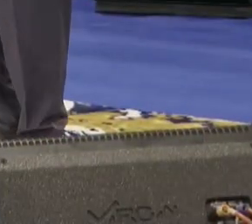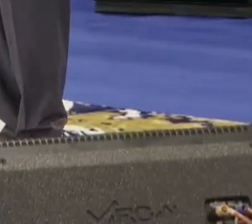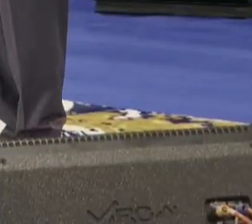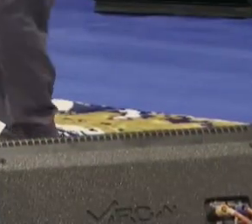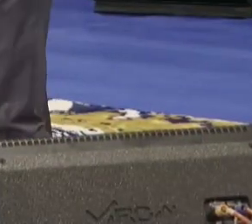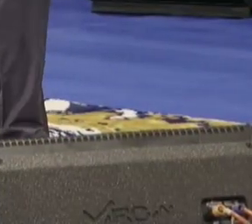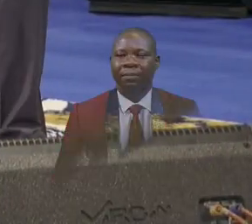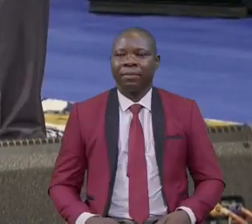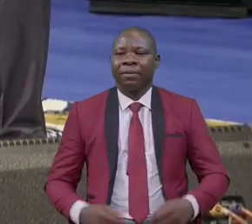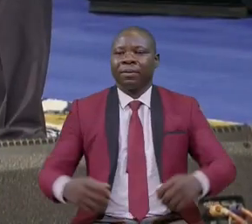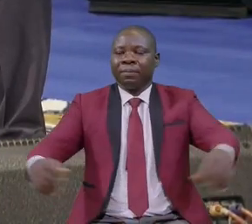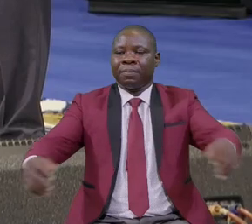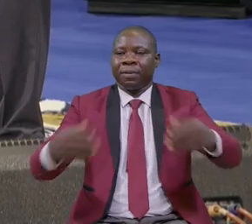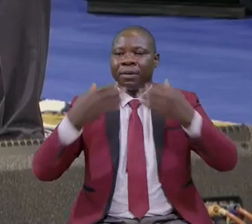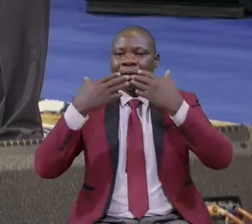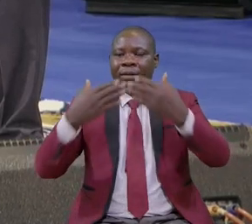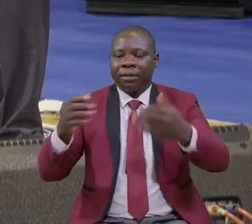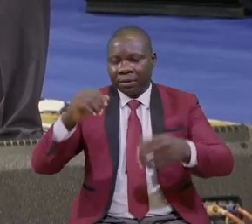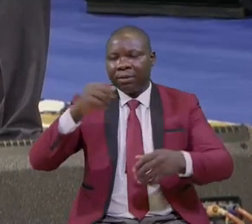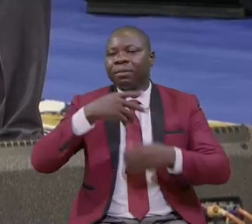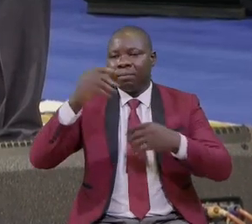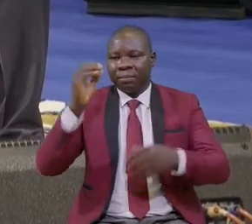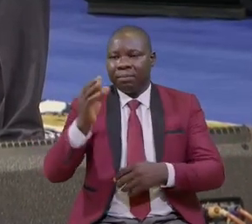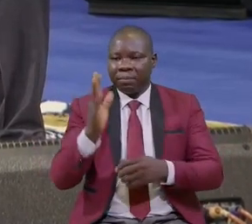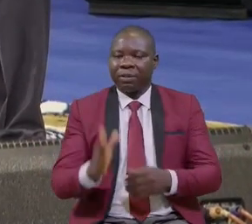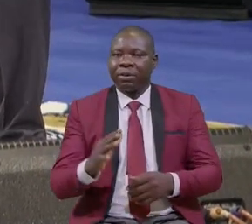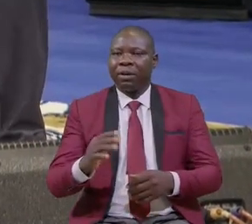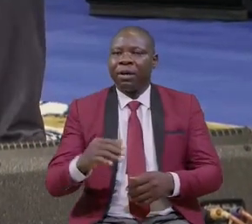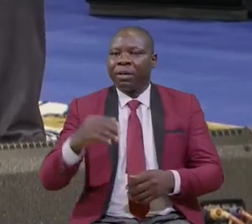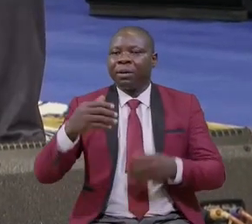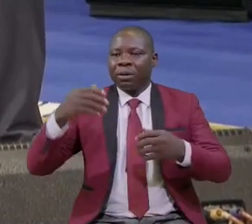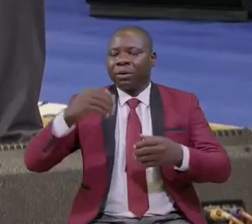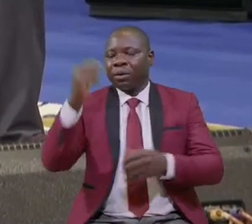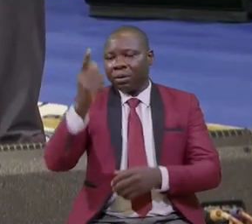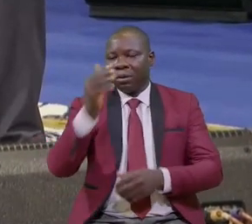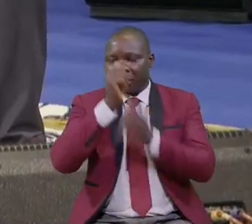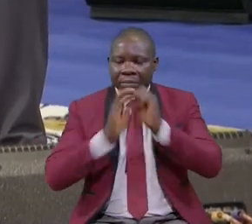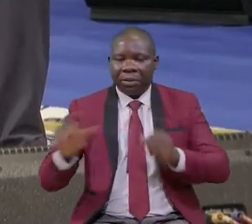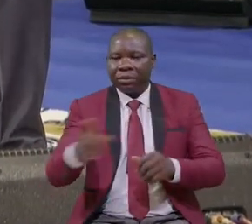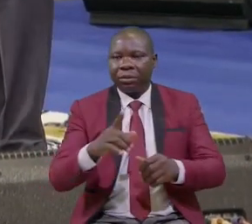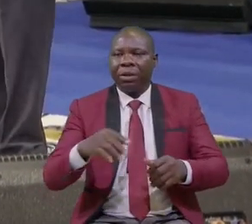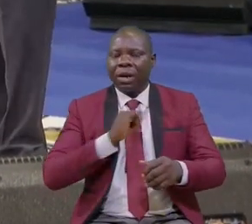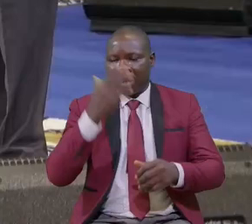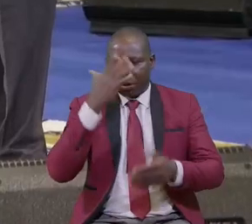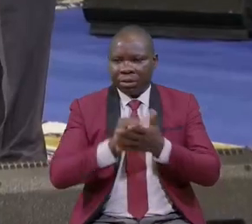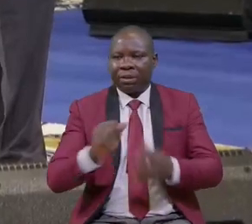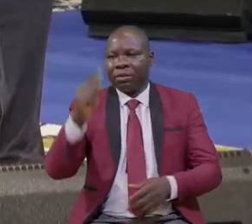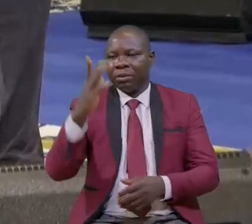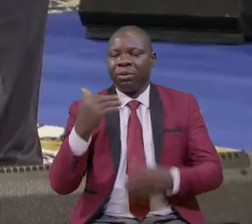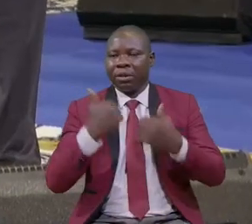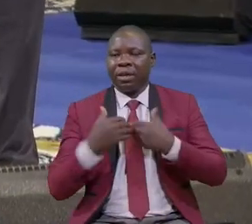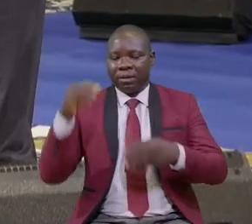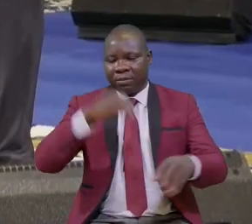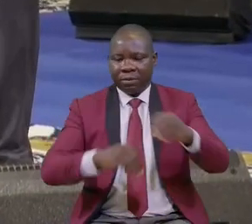Parce que vous savez que Dieu va déposer quelque chose de grand,